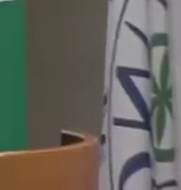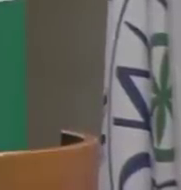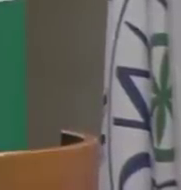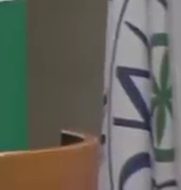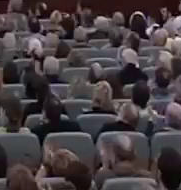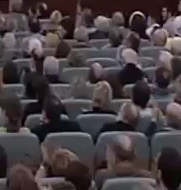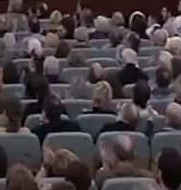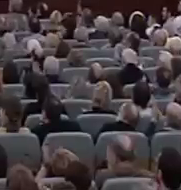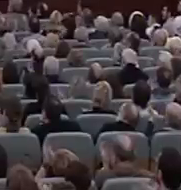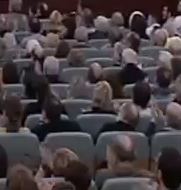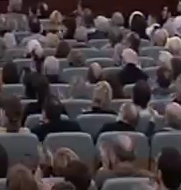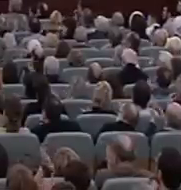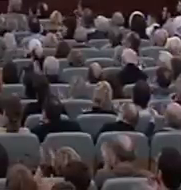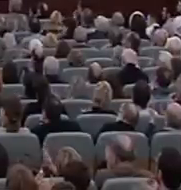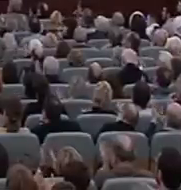allora